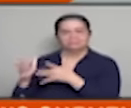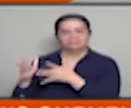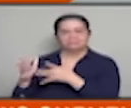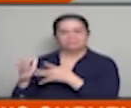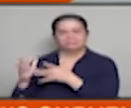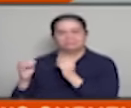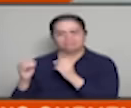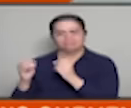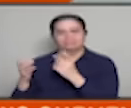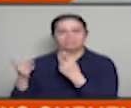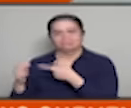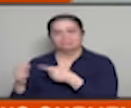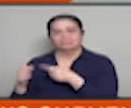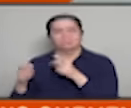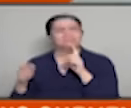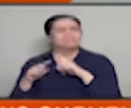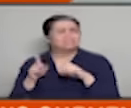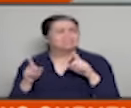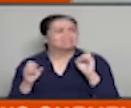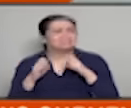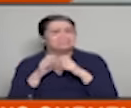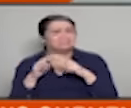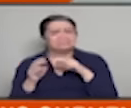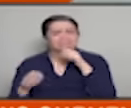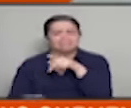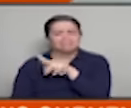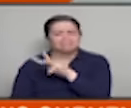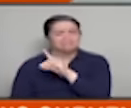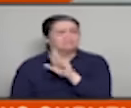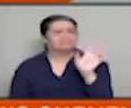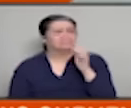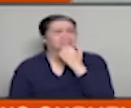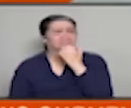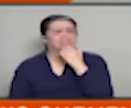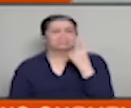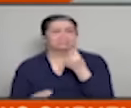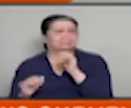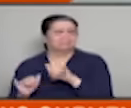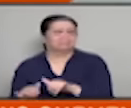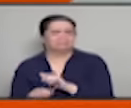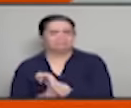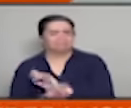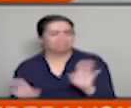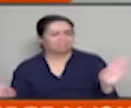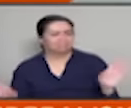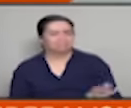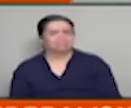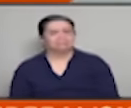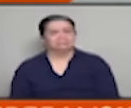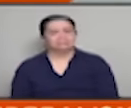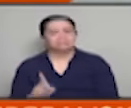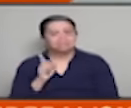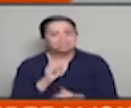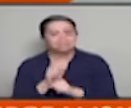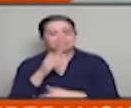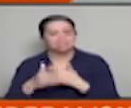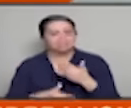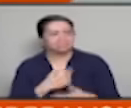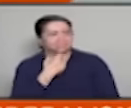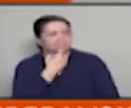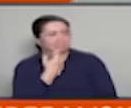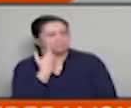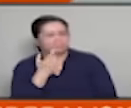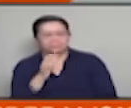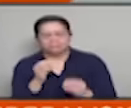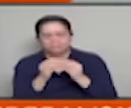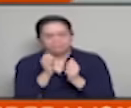na rin po ni kagawad. Pero chairman, kahit na hindi po PWD, hindi dapat niya ginagawa yun. Opo, sir. Yung tamang proseso na binanggit ko na kanina,